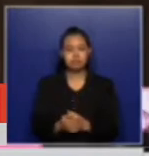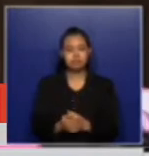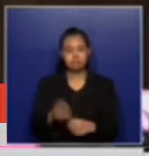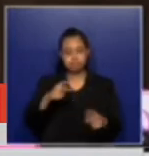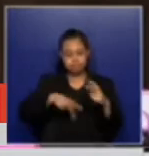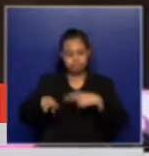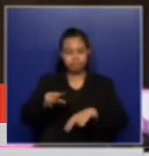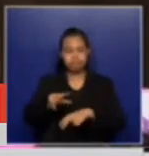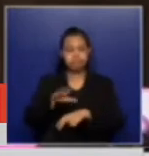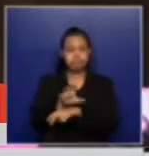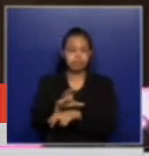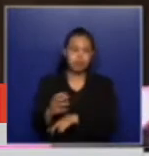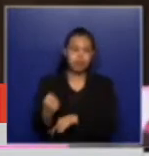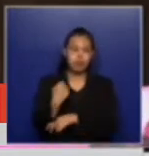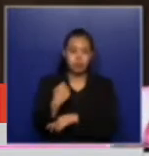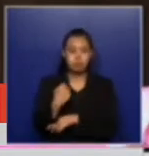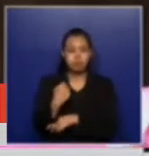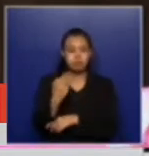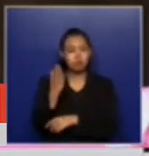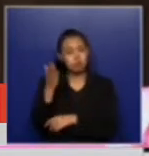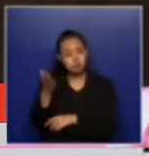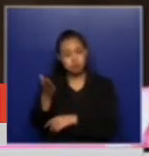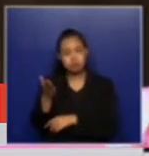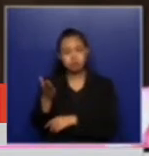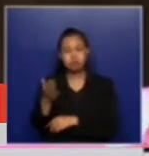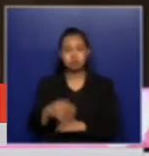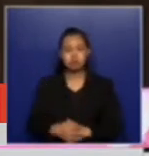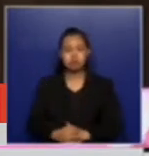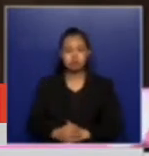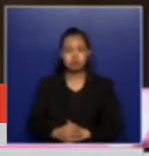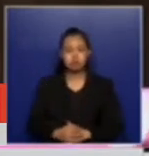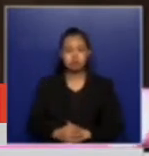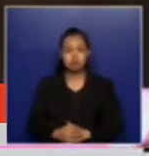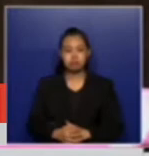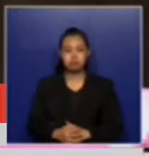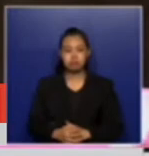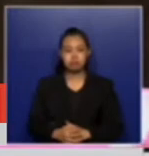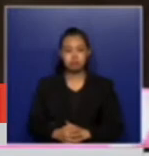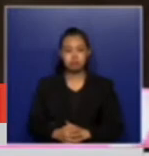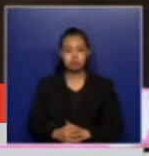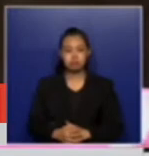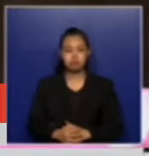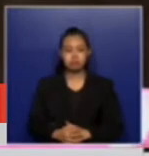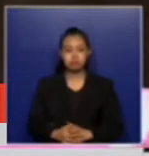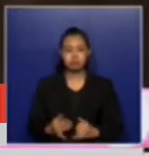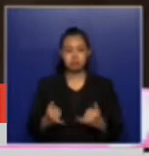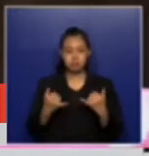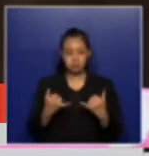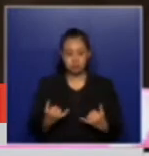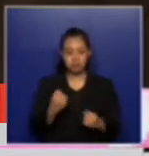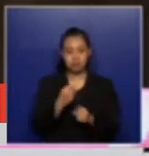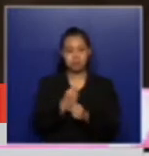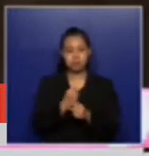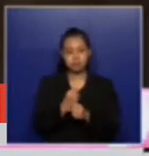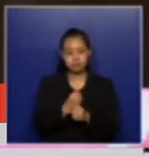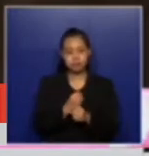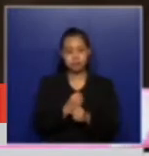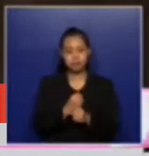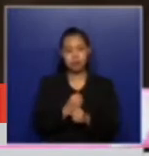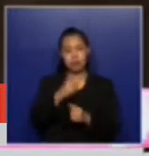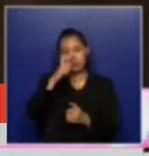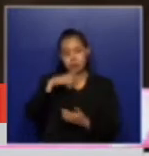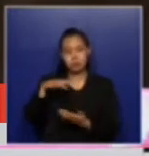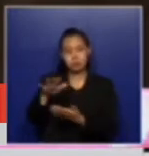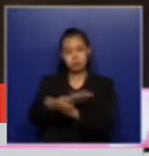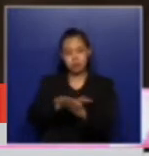รับในโอกาสต่อไปและกราบเรียนด้วยความเคารพว่าเรากำลังจะนำประเทศเนี่ยไปสู่อีกวิ